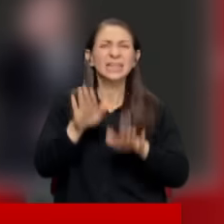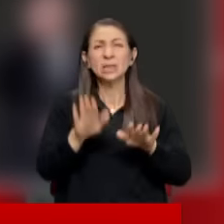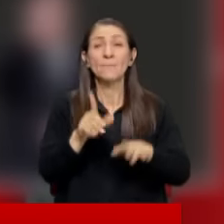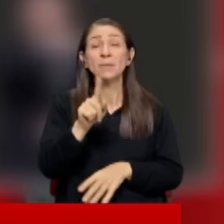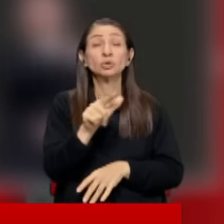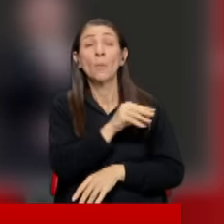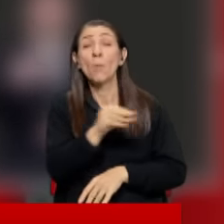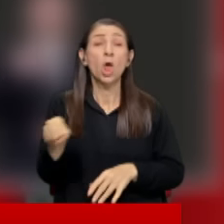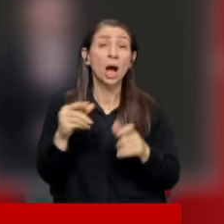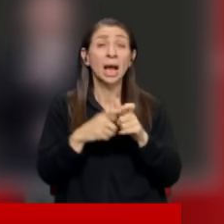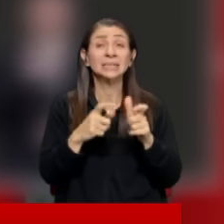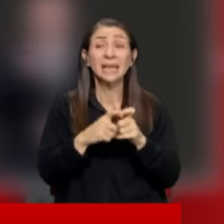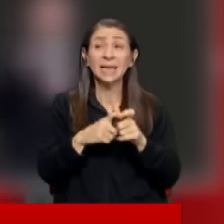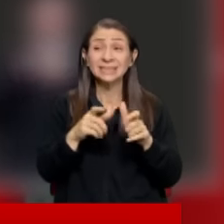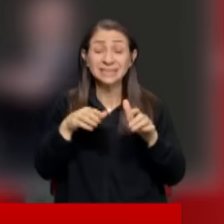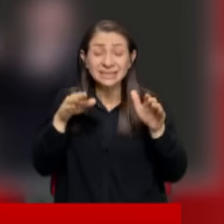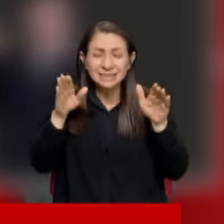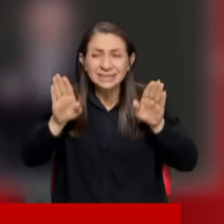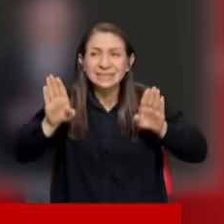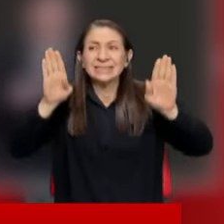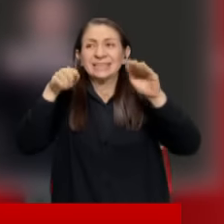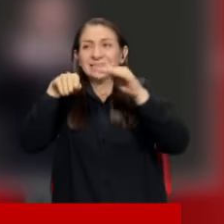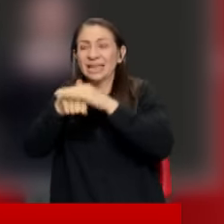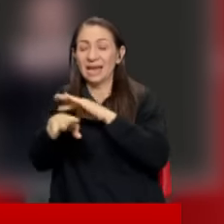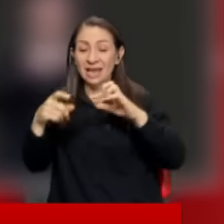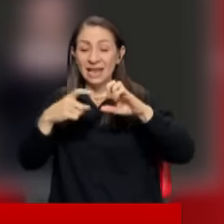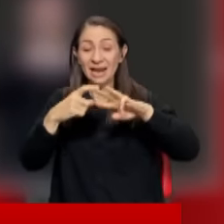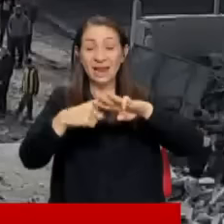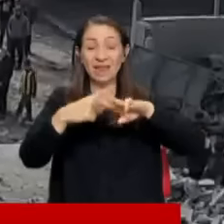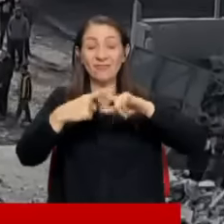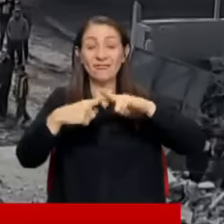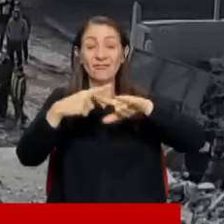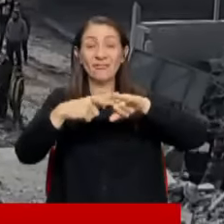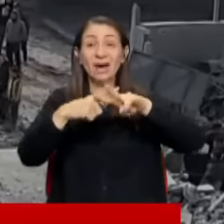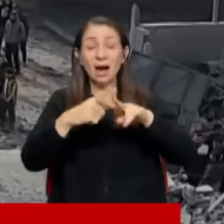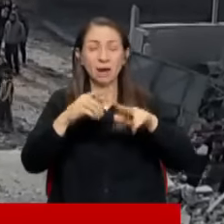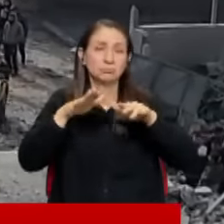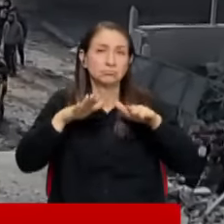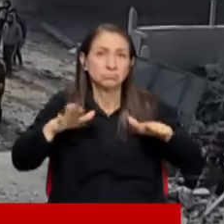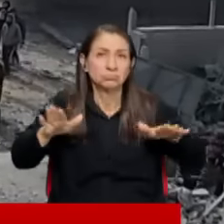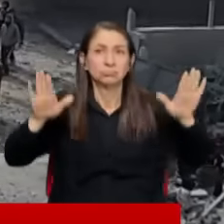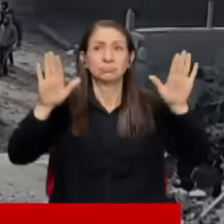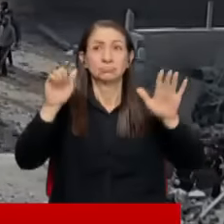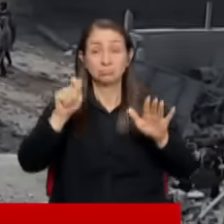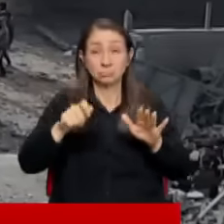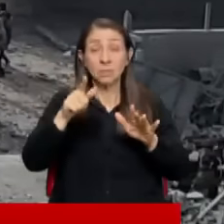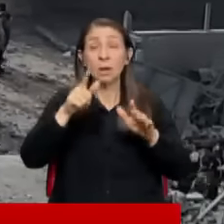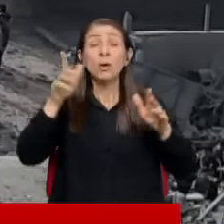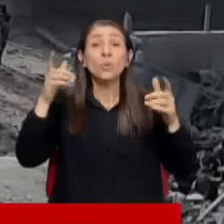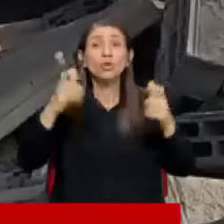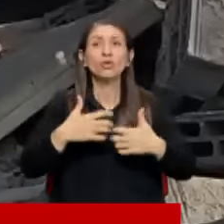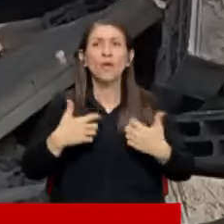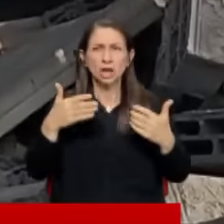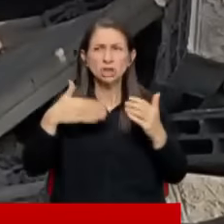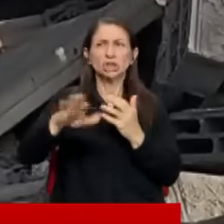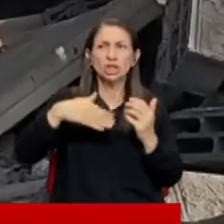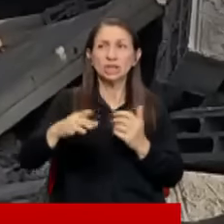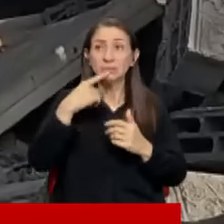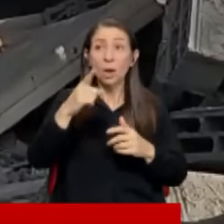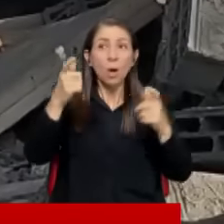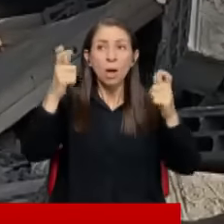milyon Gazze'linin sığındığı Refah'a saldırdılar. İsrail güvenli bölge diyerek Gazze'lileri göç ettirmeye zorladığı